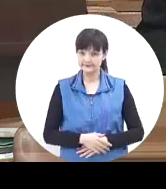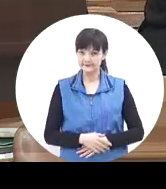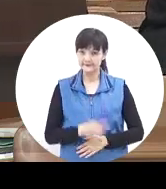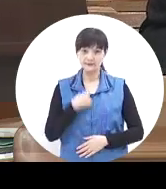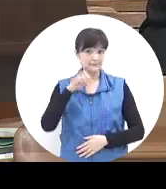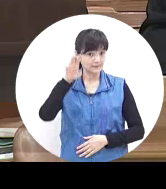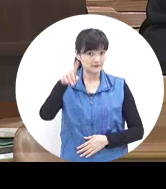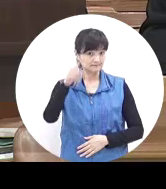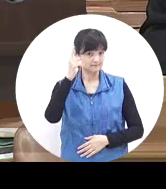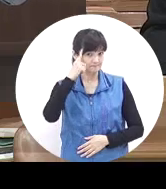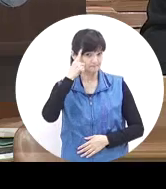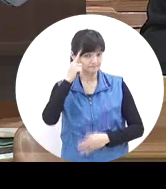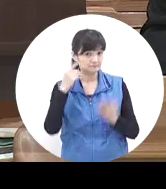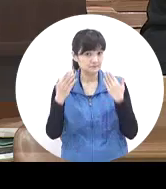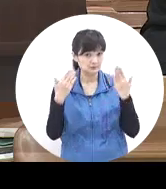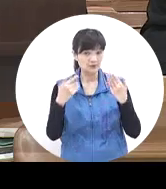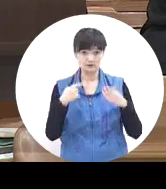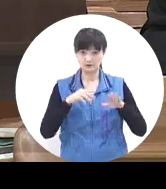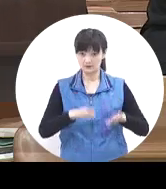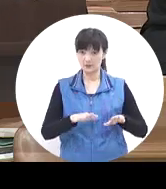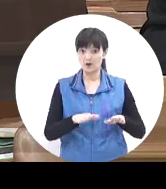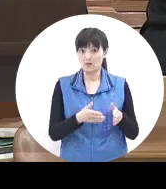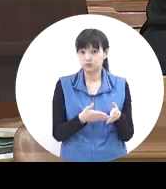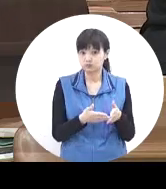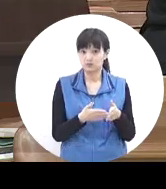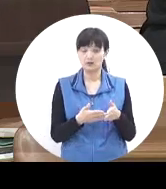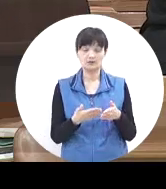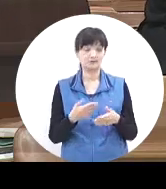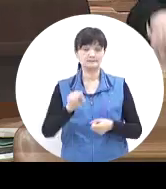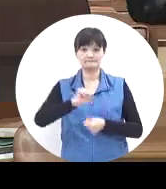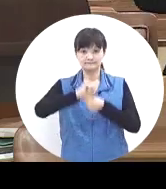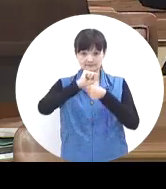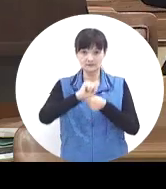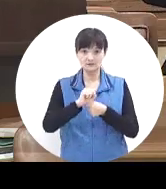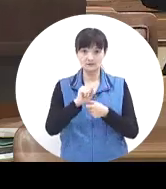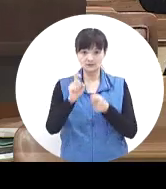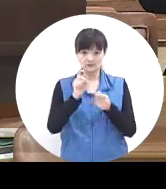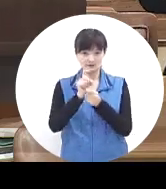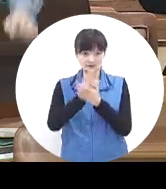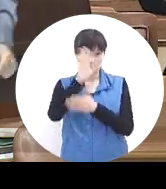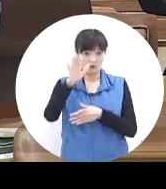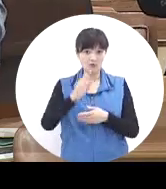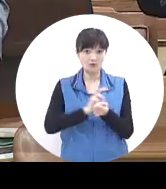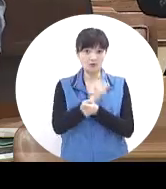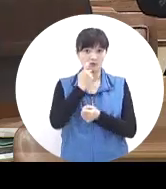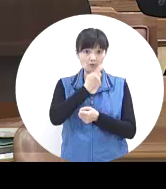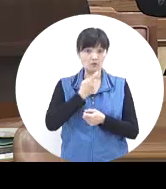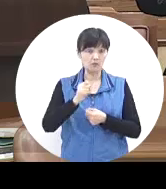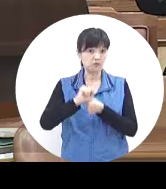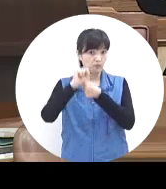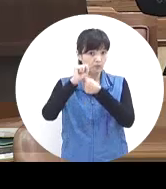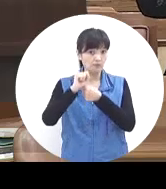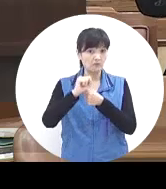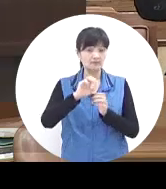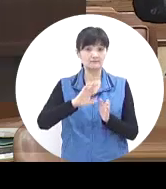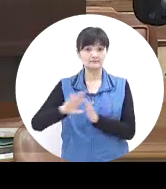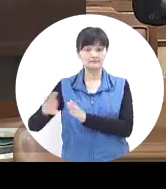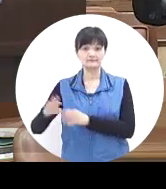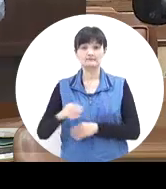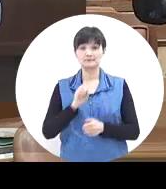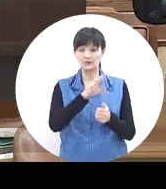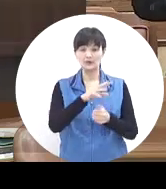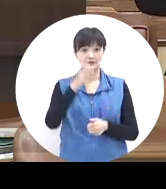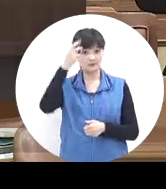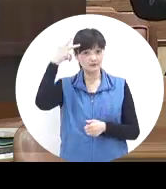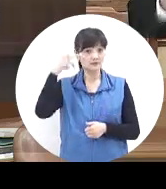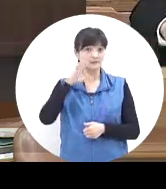好，你今仔个做了，人口都增加，都怎么样，人口增加都在怎么？ 平常是讲吼，新泰温宅进来做